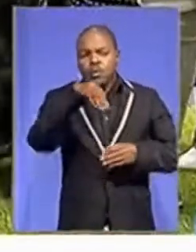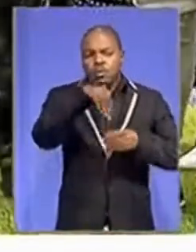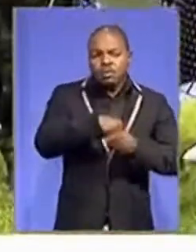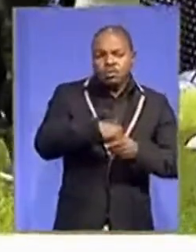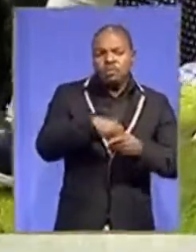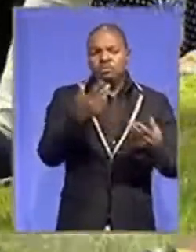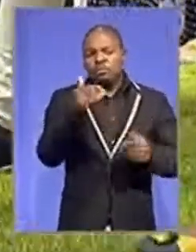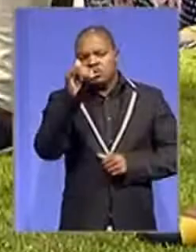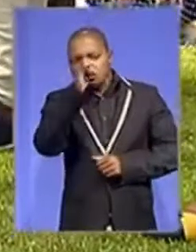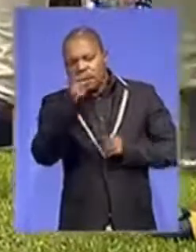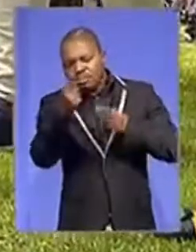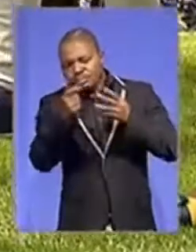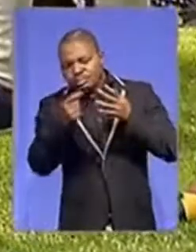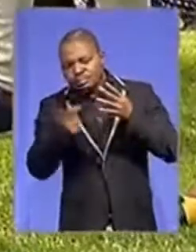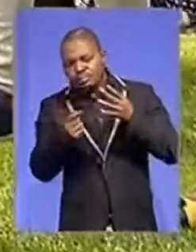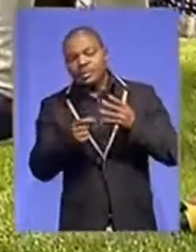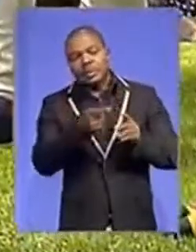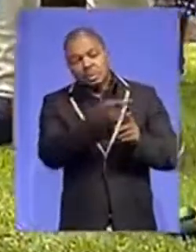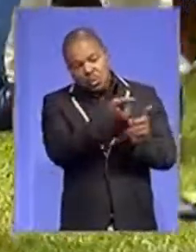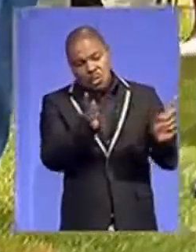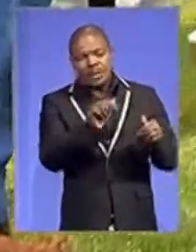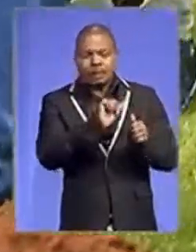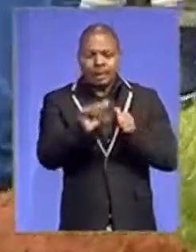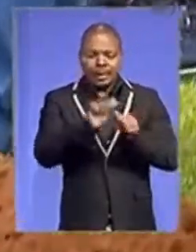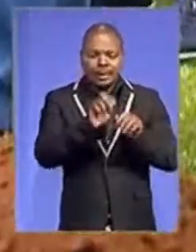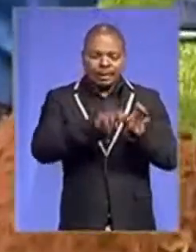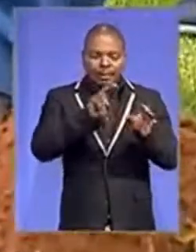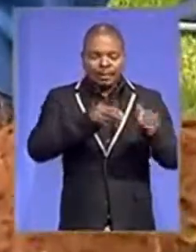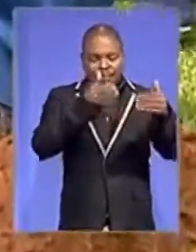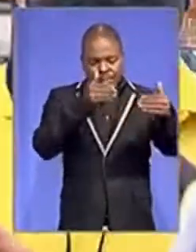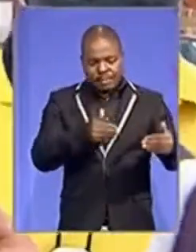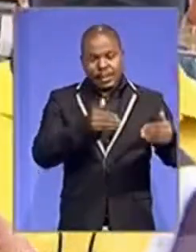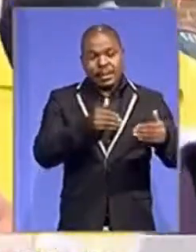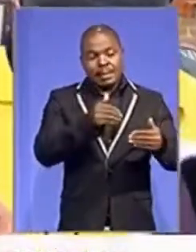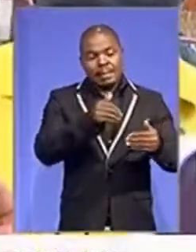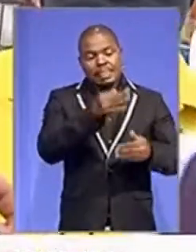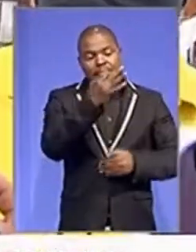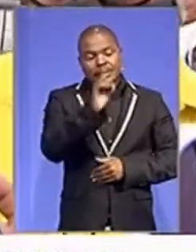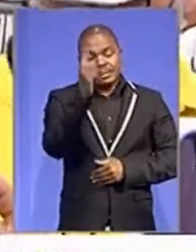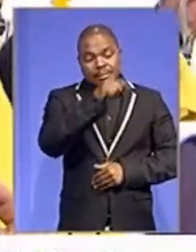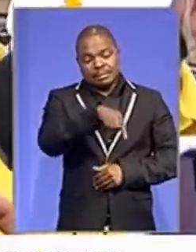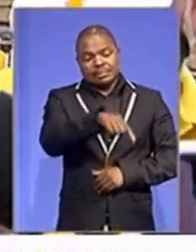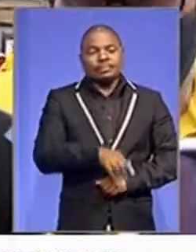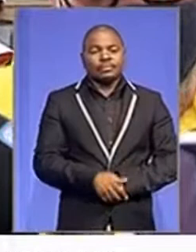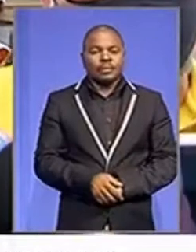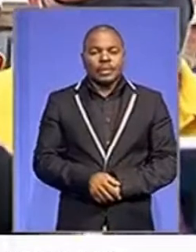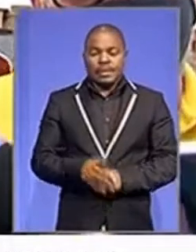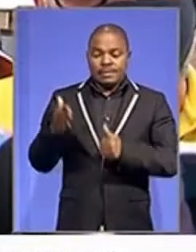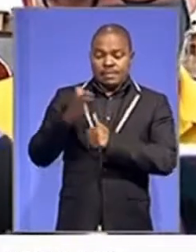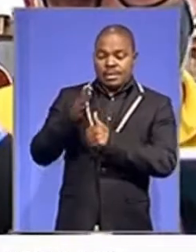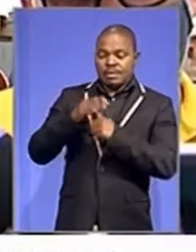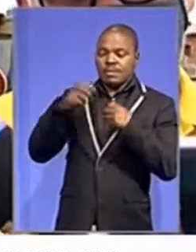le diketso tsa bonokwane ba lokela ho itokolla mosebetsing nakong ya kgwedi. I will start with Mephiposa.